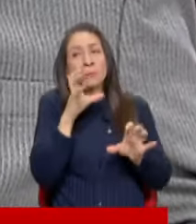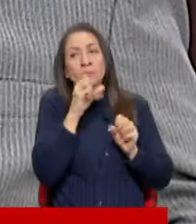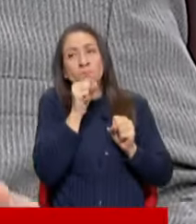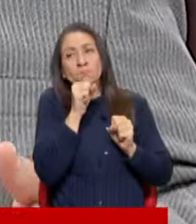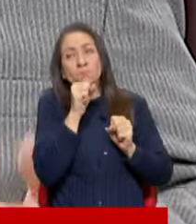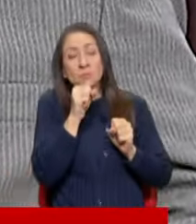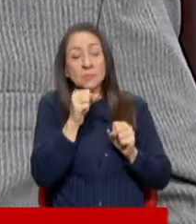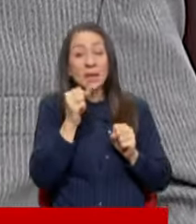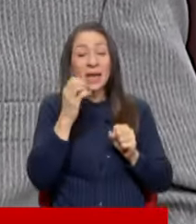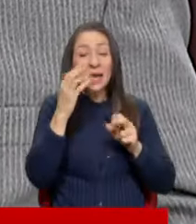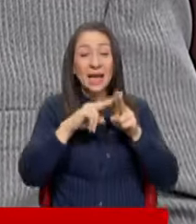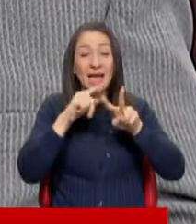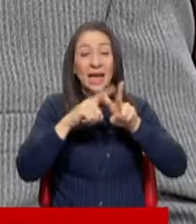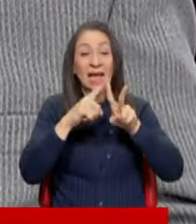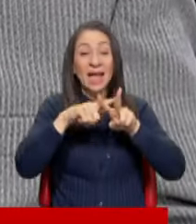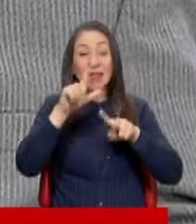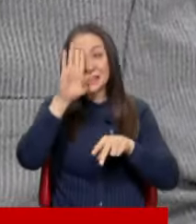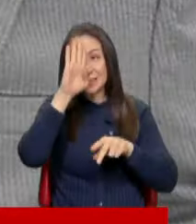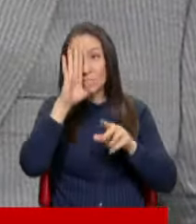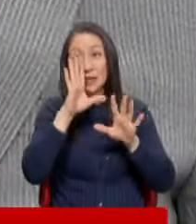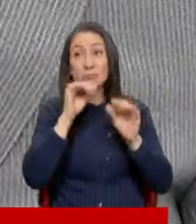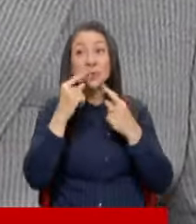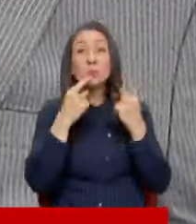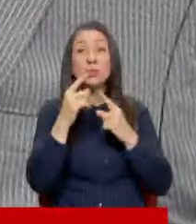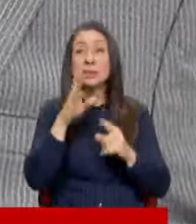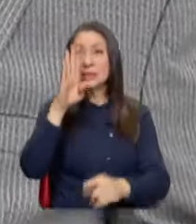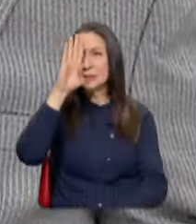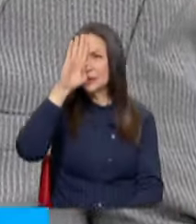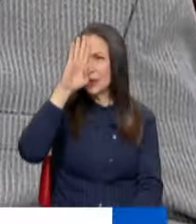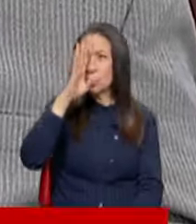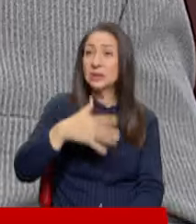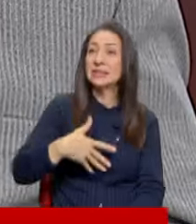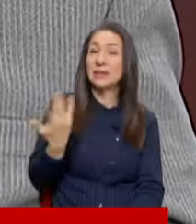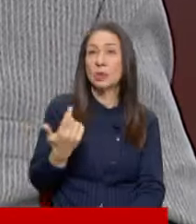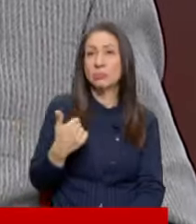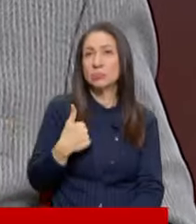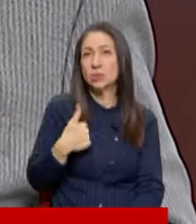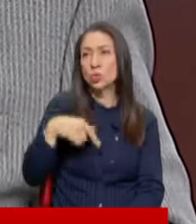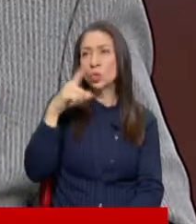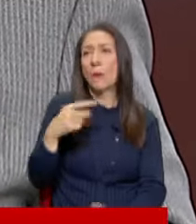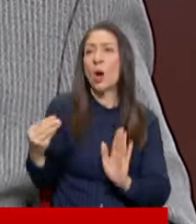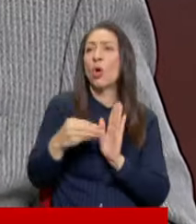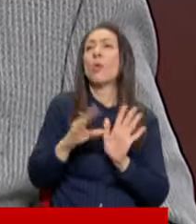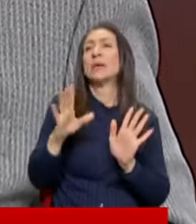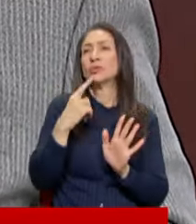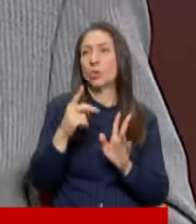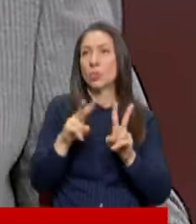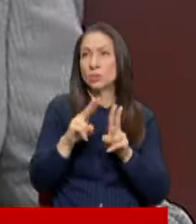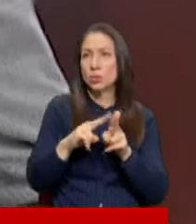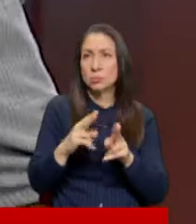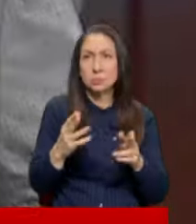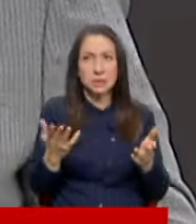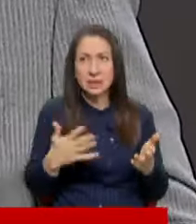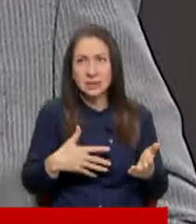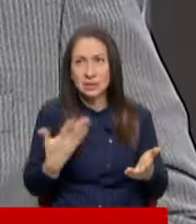söylemiyor Kanal İstanbul'dan kimse bahsetmiyor İstanbul'un istemediği istanbullunun istemediğini Biz de gündemimize almayız diyor mesela Murat kurum Yani